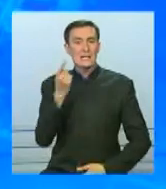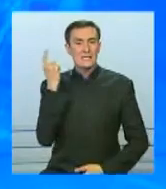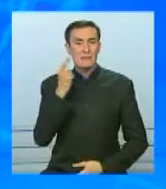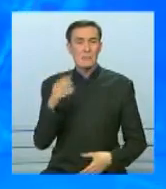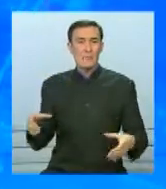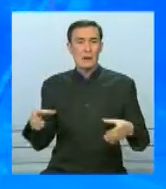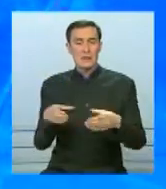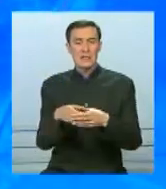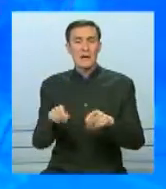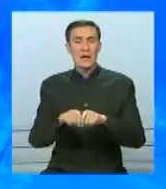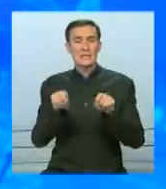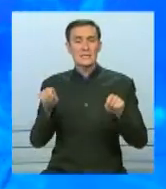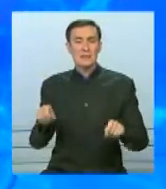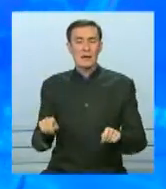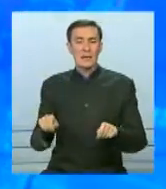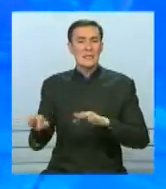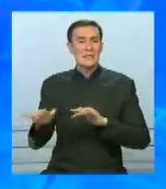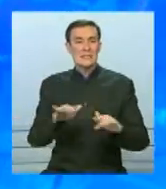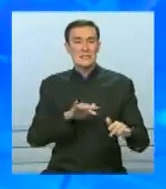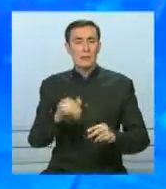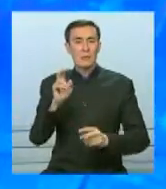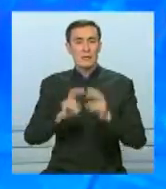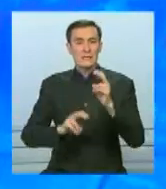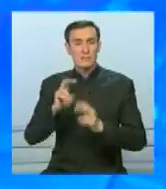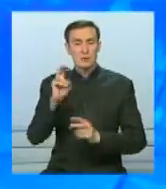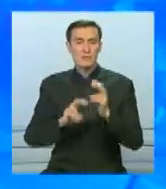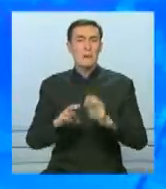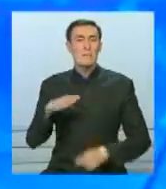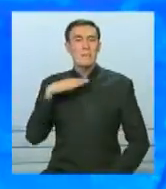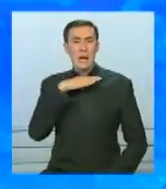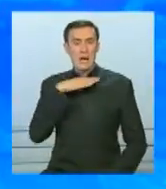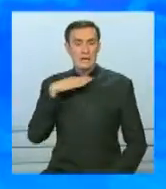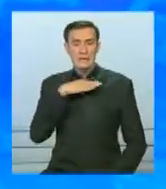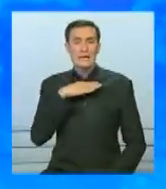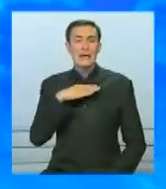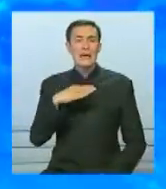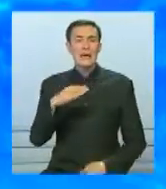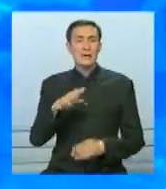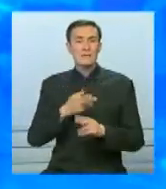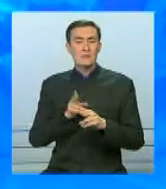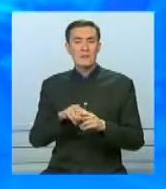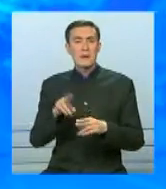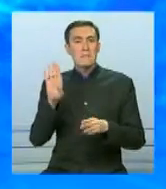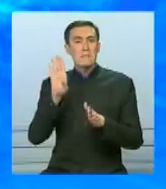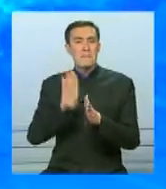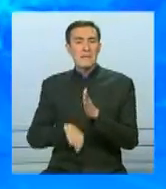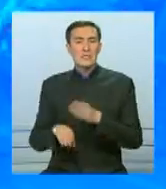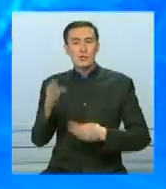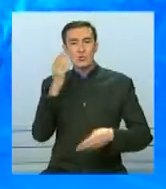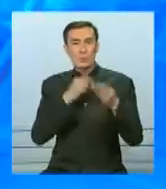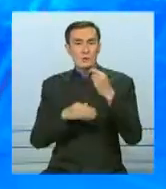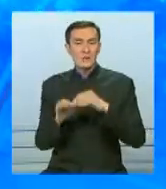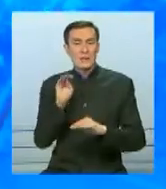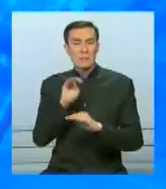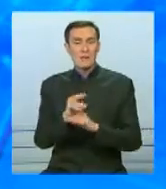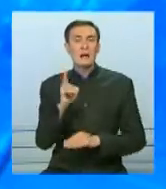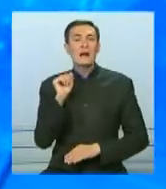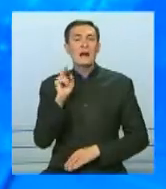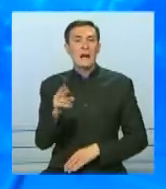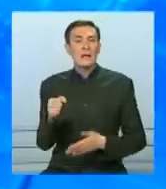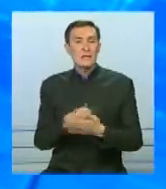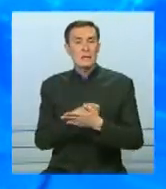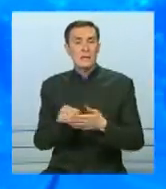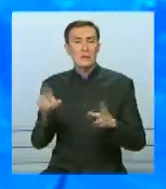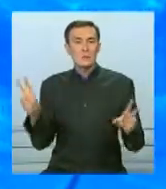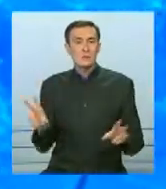кооперативе организовали весь цикл производства и переработки мяса. Все рецепты без искусственных добавок. О том, как на селе добились